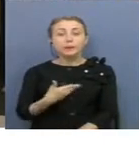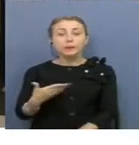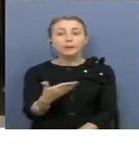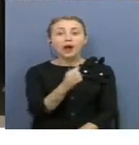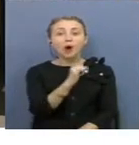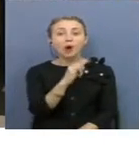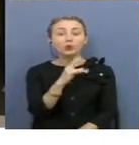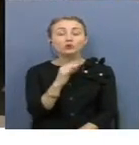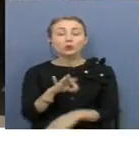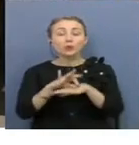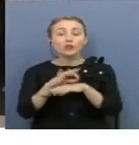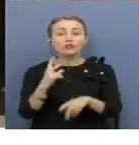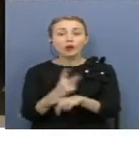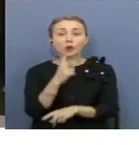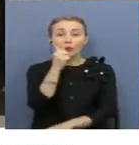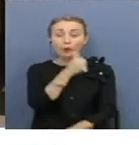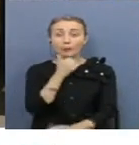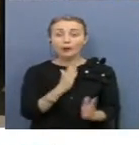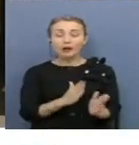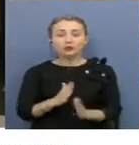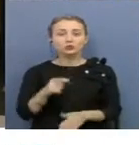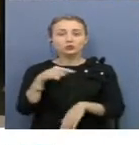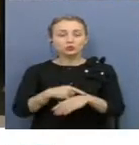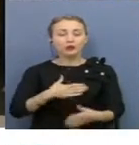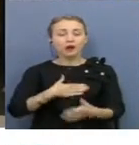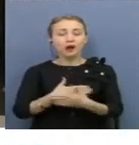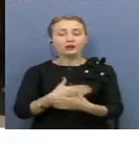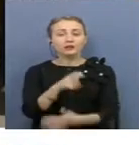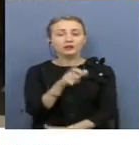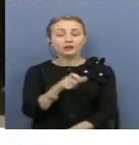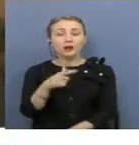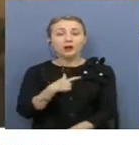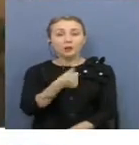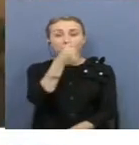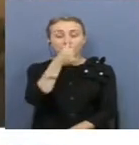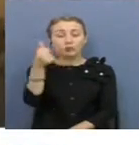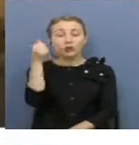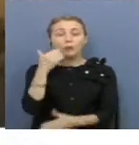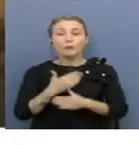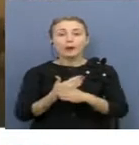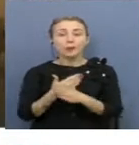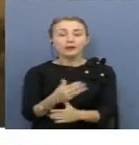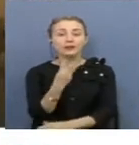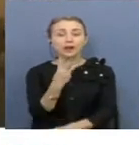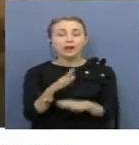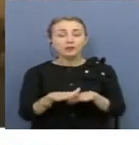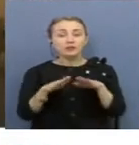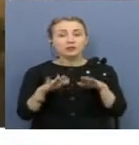осындай мінеке ақшалай көмек жинау және де көмектесу. Балаларды таңдаған кезде